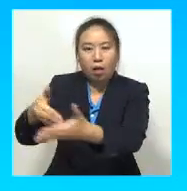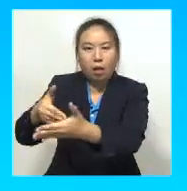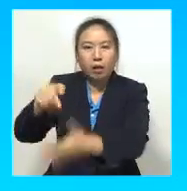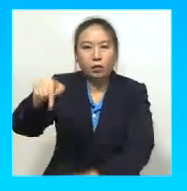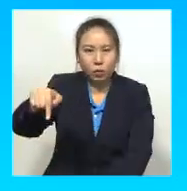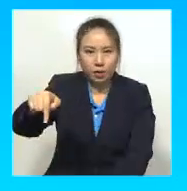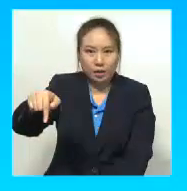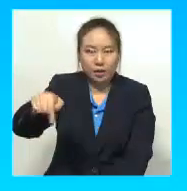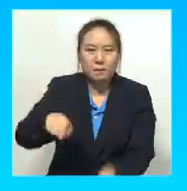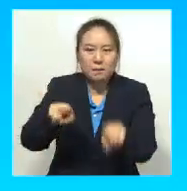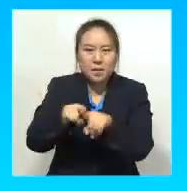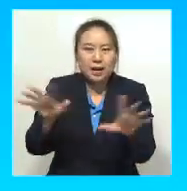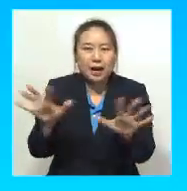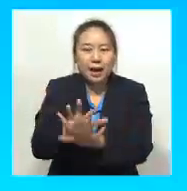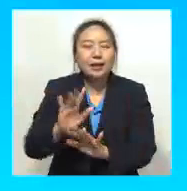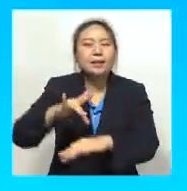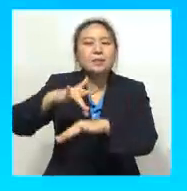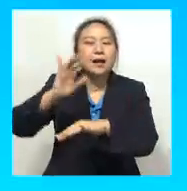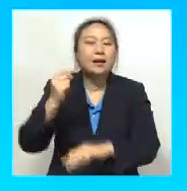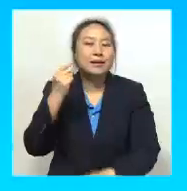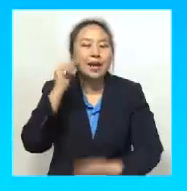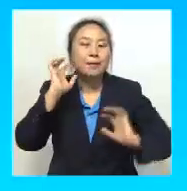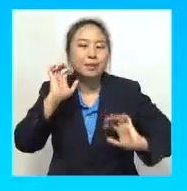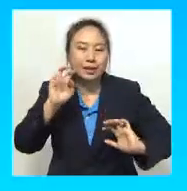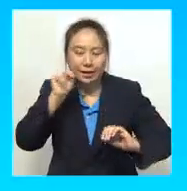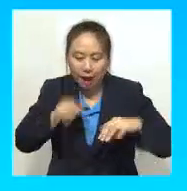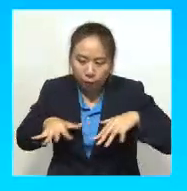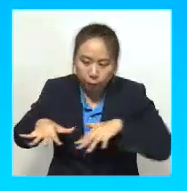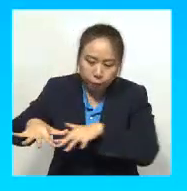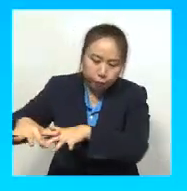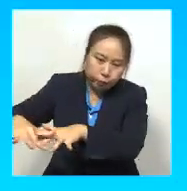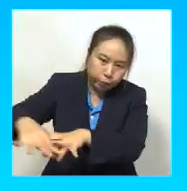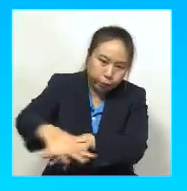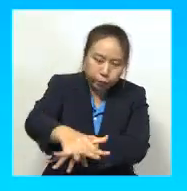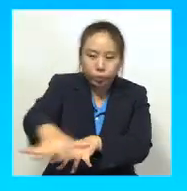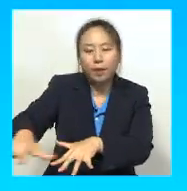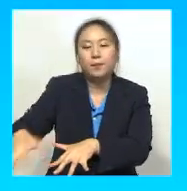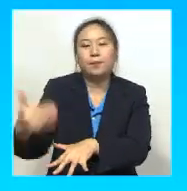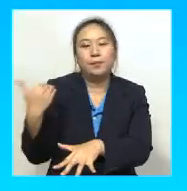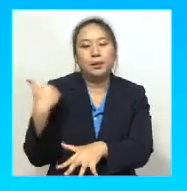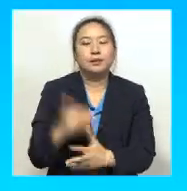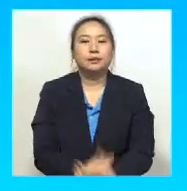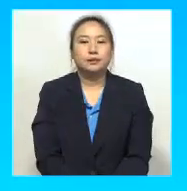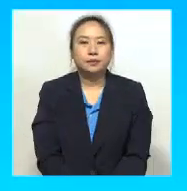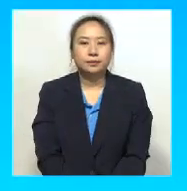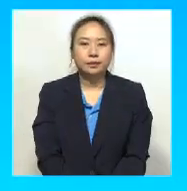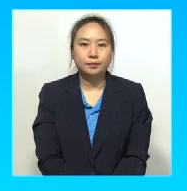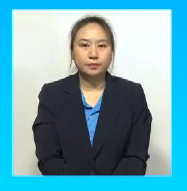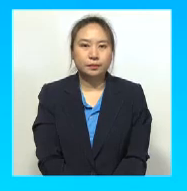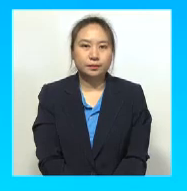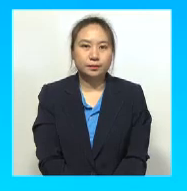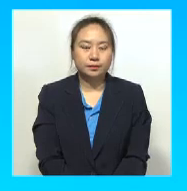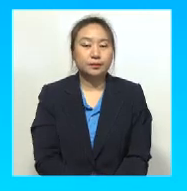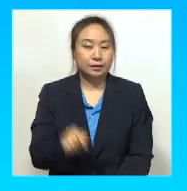รงนี้ก็จะเป็นคล้ายๆกับแก้มลิงธรรมชาติที่จะรับน้ำจะเห็นได้ว่ามีกุดแก่งรับน้ำเดิมมากมายนะครับเป็นแก้มลิงอยู่เ